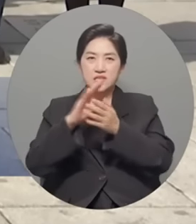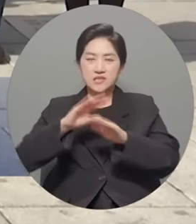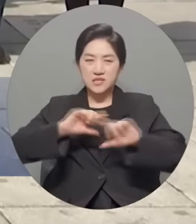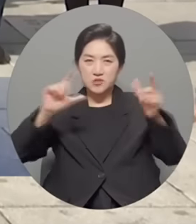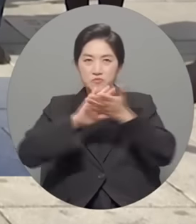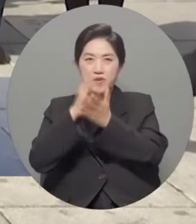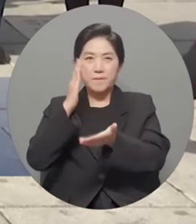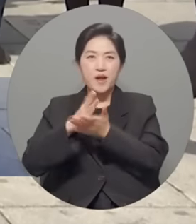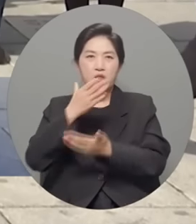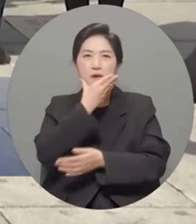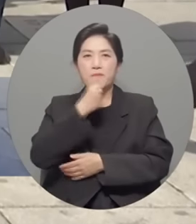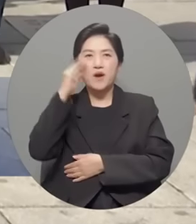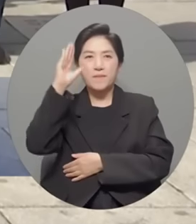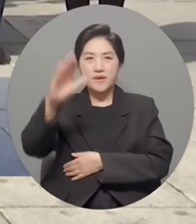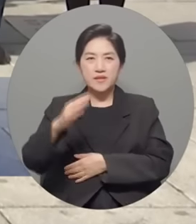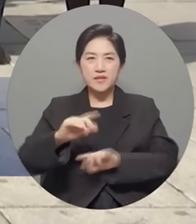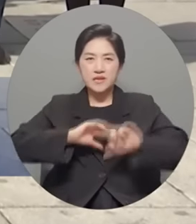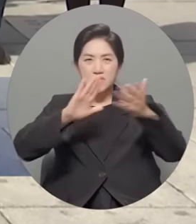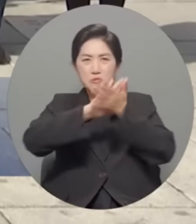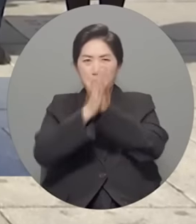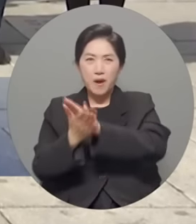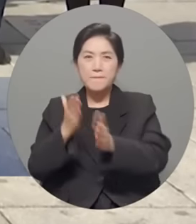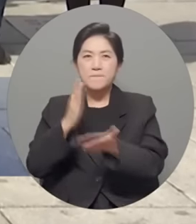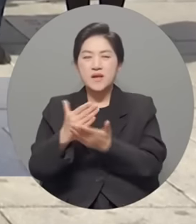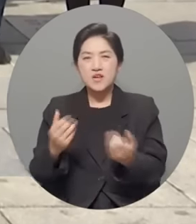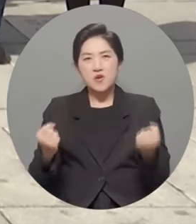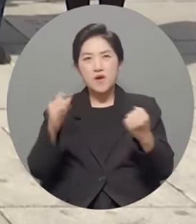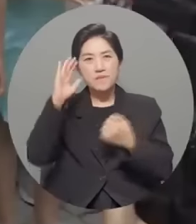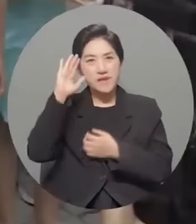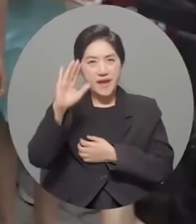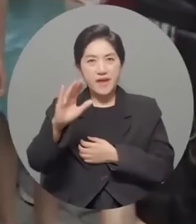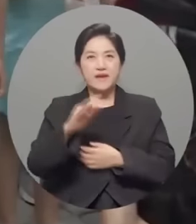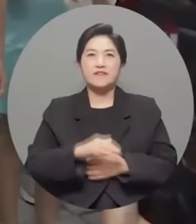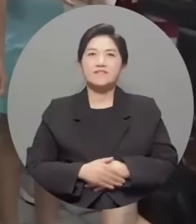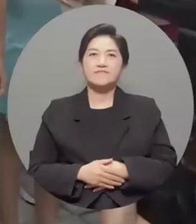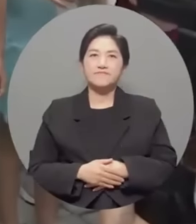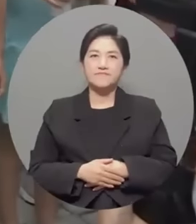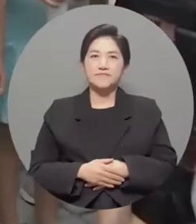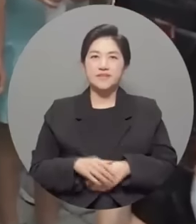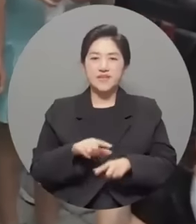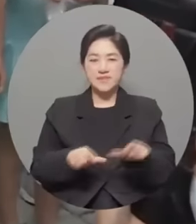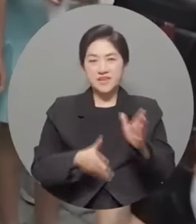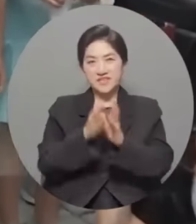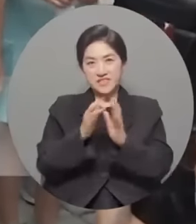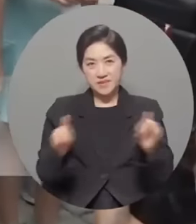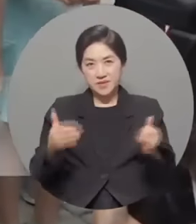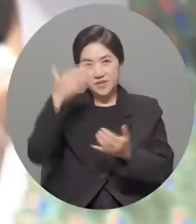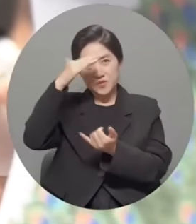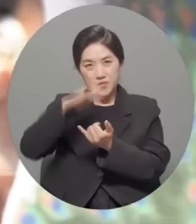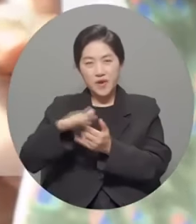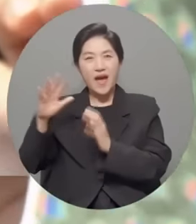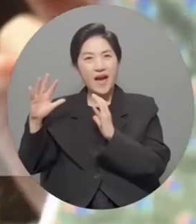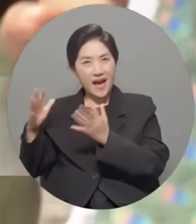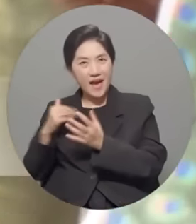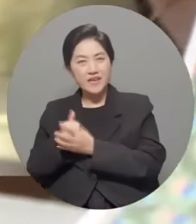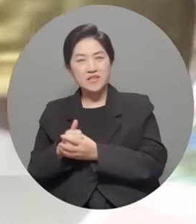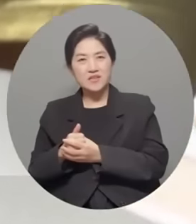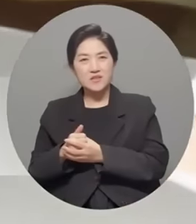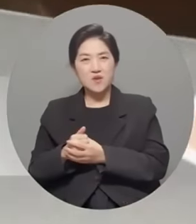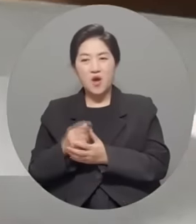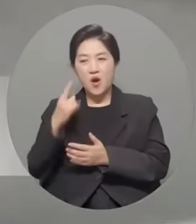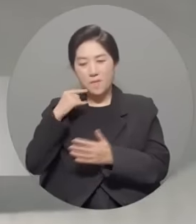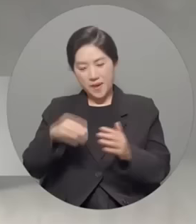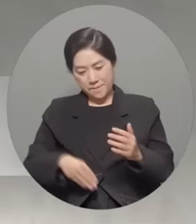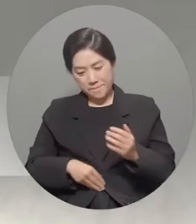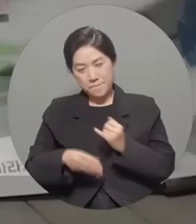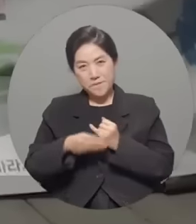미래! 기후변화 말고 건강한 미래! 일반 시민부터 청소년과 어린이, 또 엄마